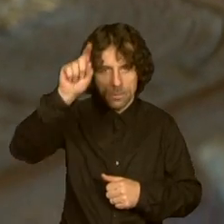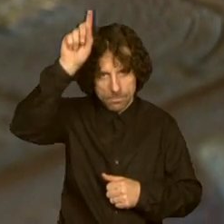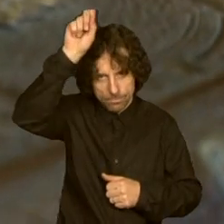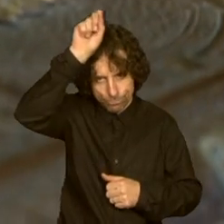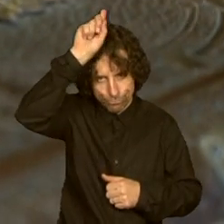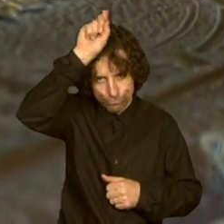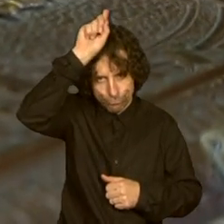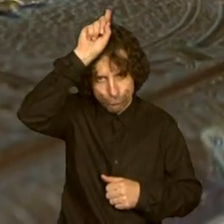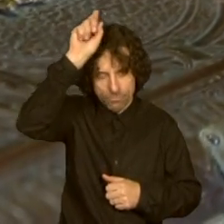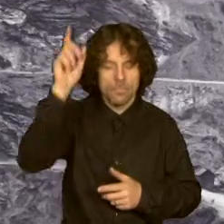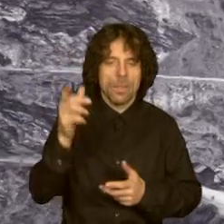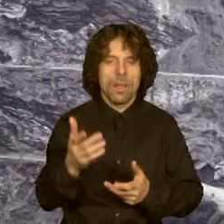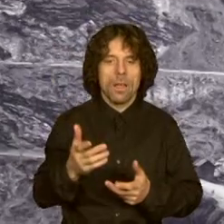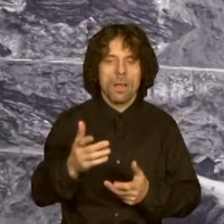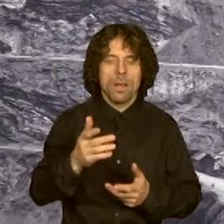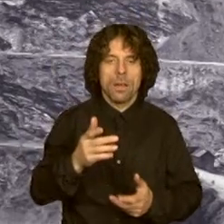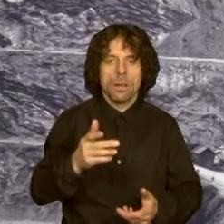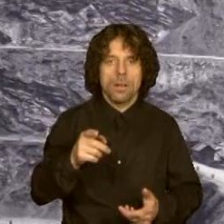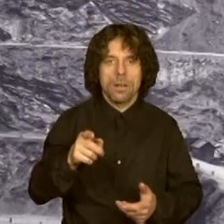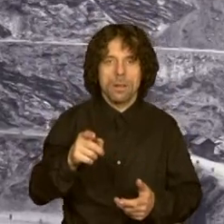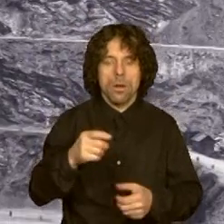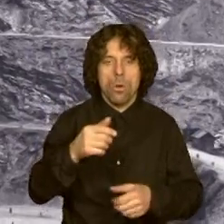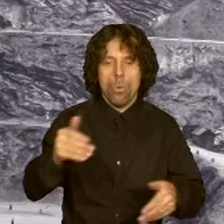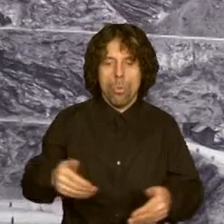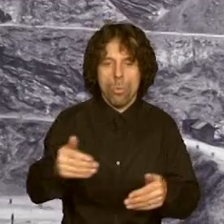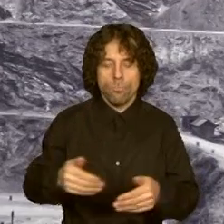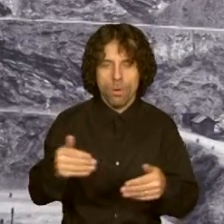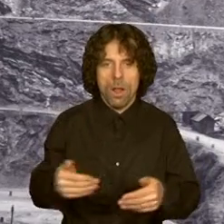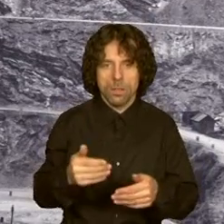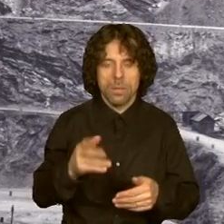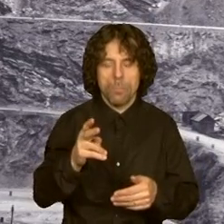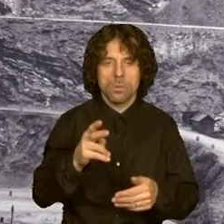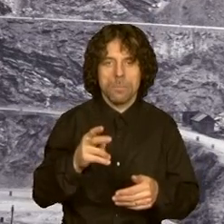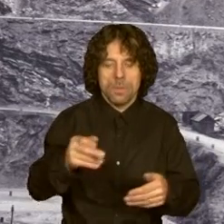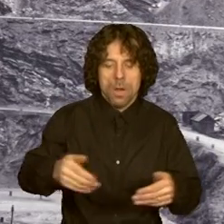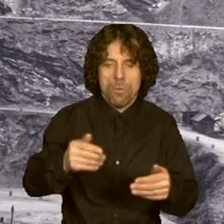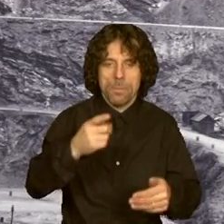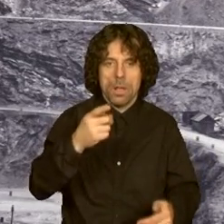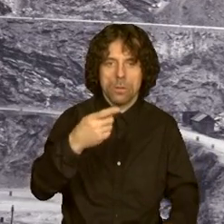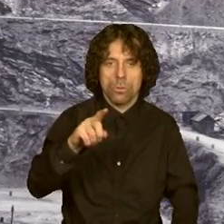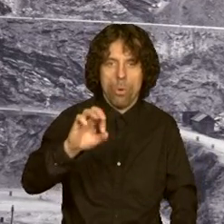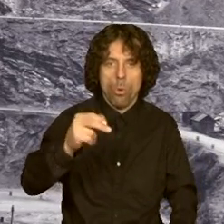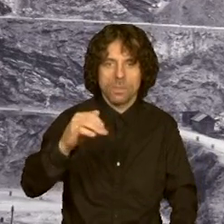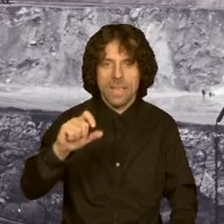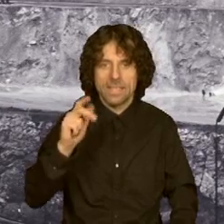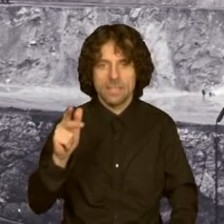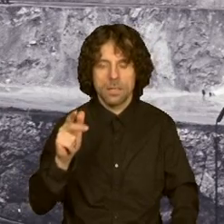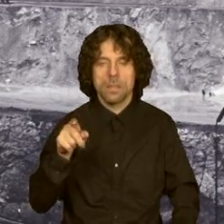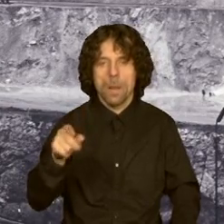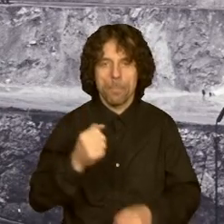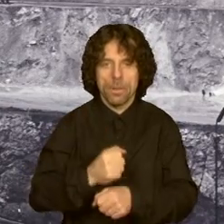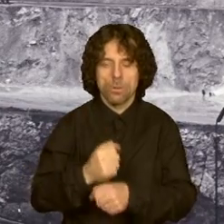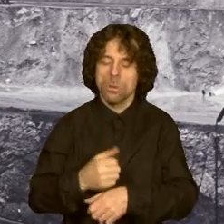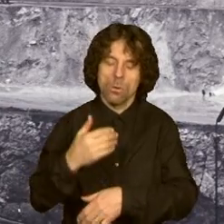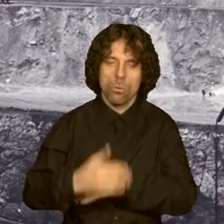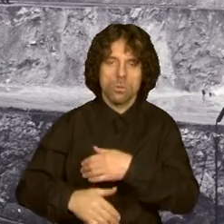zostaje skierowany do kopalni marmurów w Karlarze, następnie w Zagłębiu Donieckim. Tam pracuje